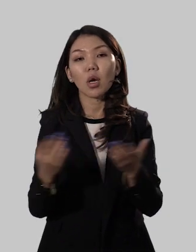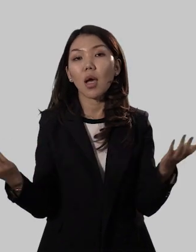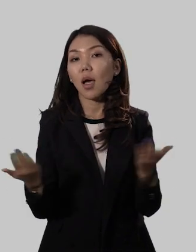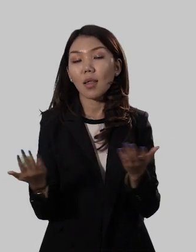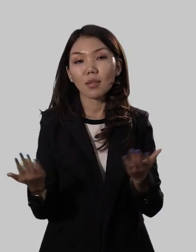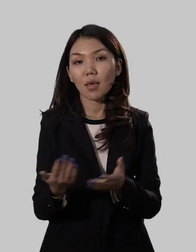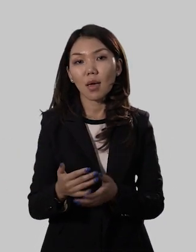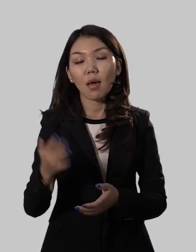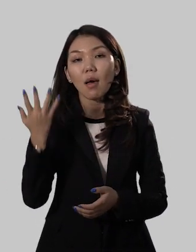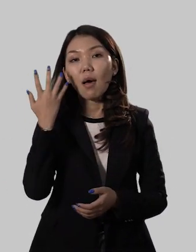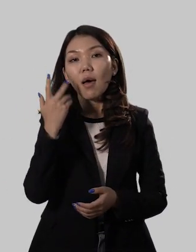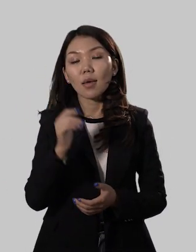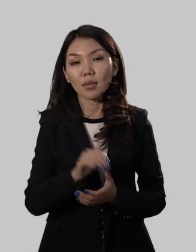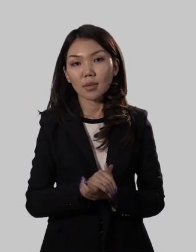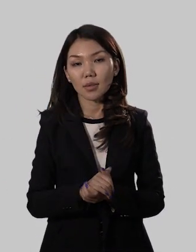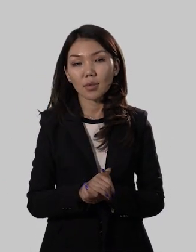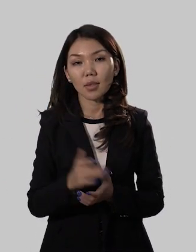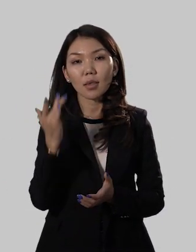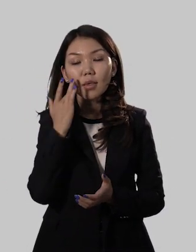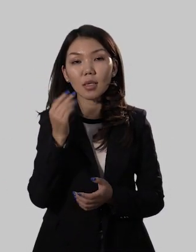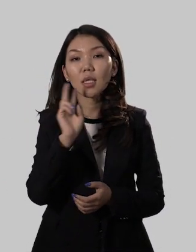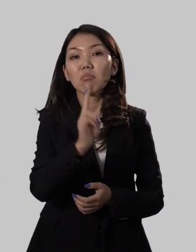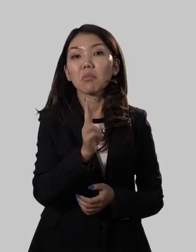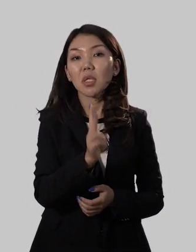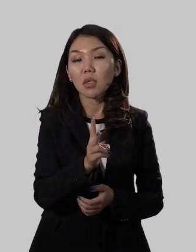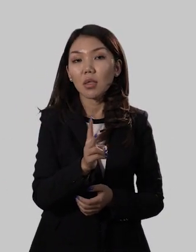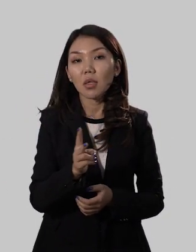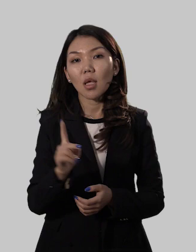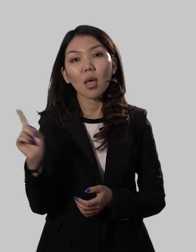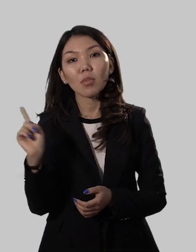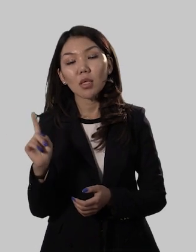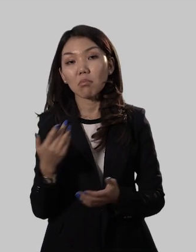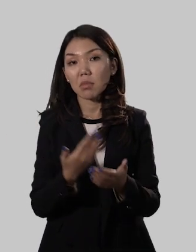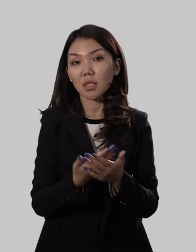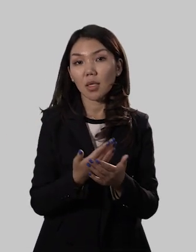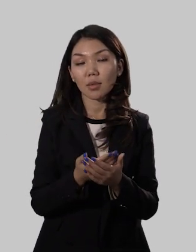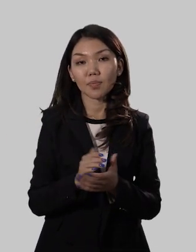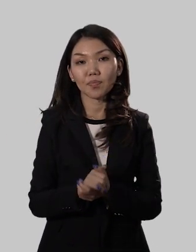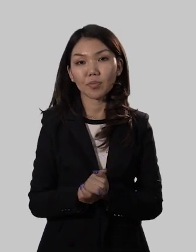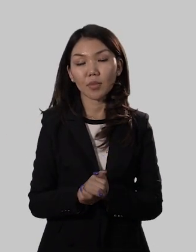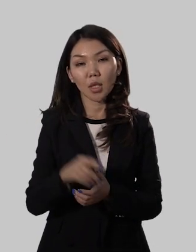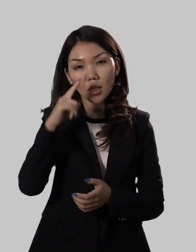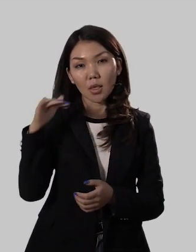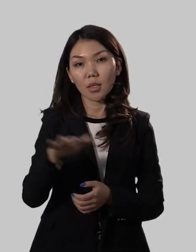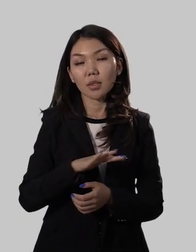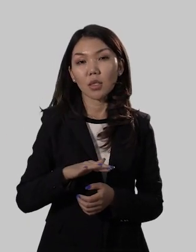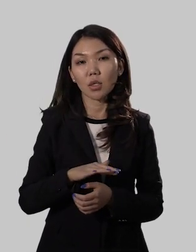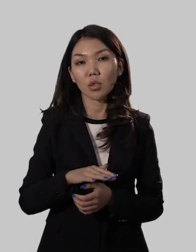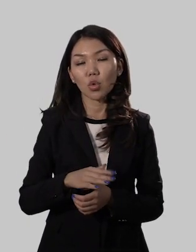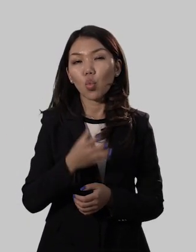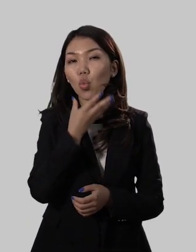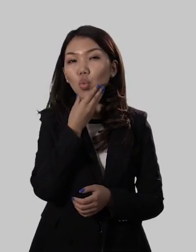кандай, кайсы, кимдин, эмненин? Мисалы: